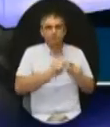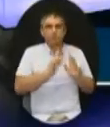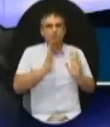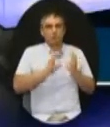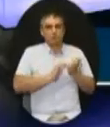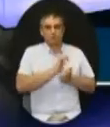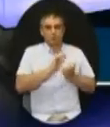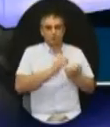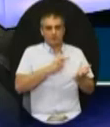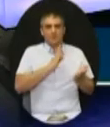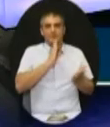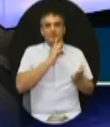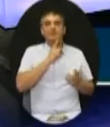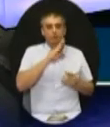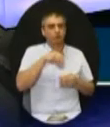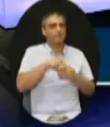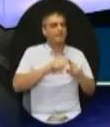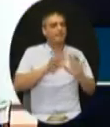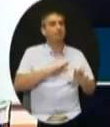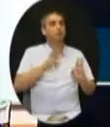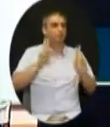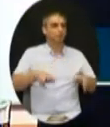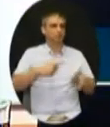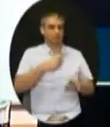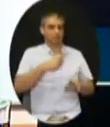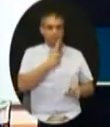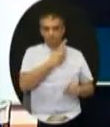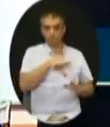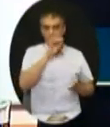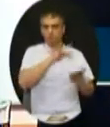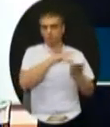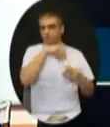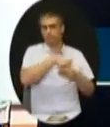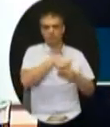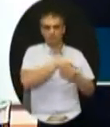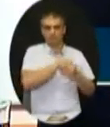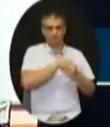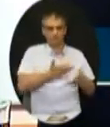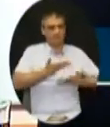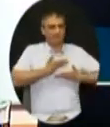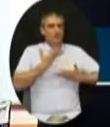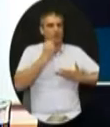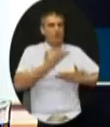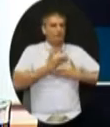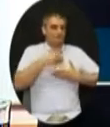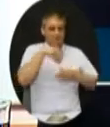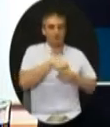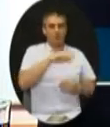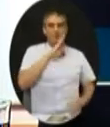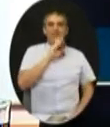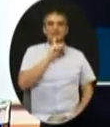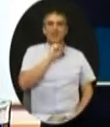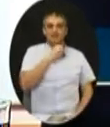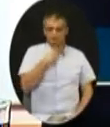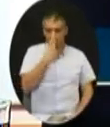מאוד מורכבים, בעייתיים, ויש גם אנטישמים מוצהרים, שמצאו את מקומם, כן, אימצו אותם בחום לתוך ה-BDS, ואנחנו